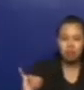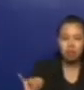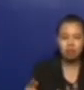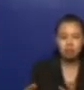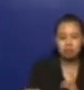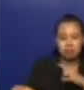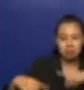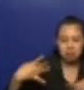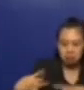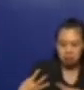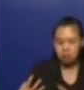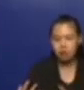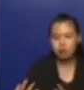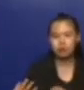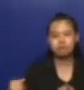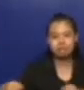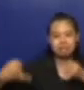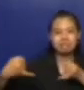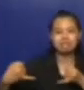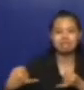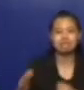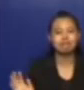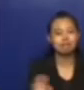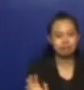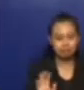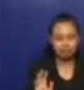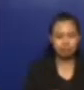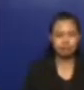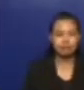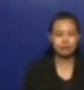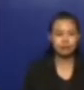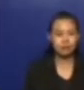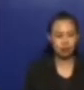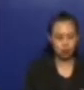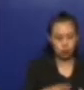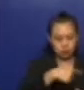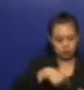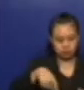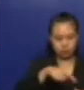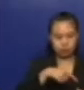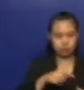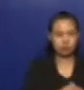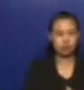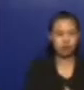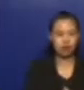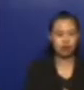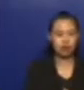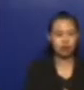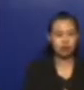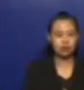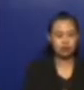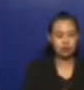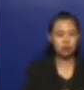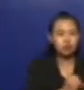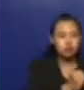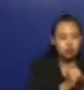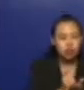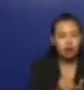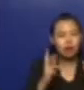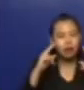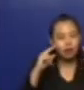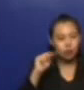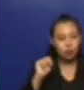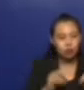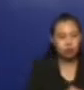วยนะครับที่องคลักษ์พิทักษ์นายกออกมากล่าวใส่ร้ายคนนู้นอยู่เบื้องหลังค